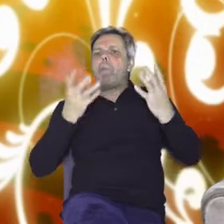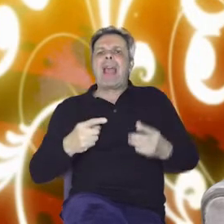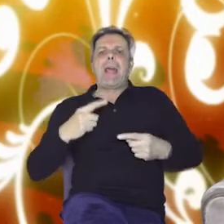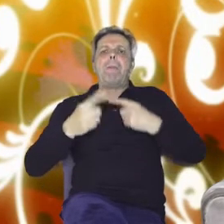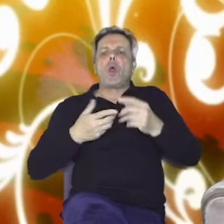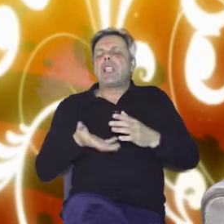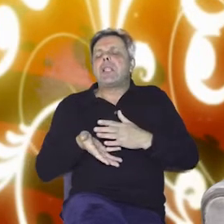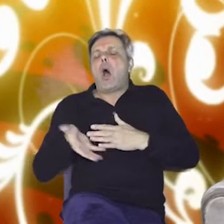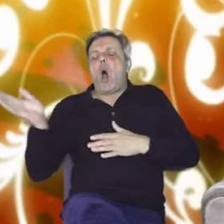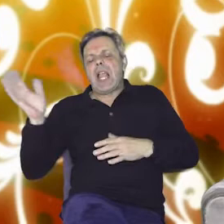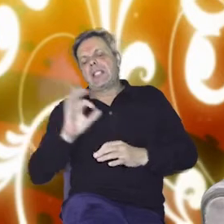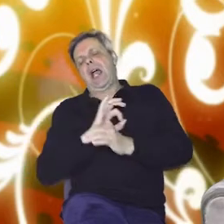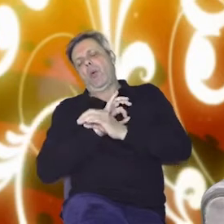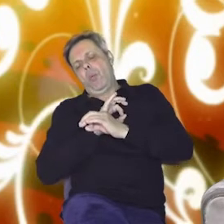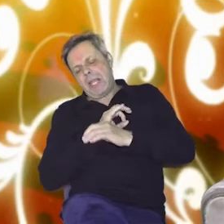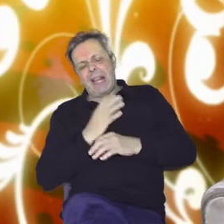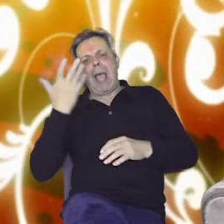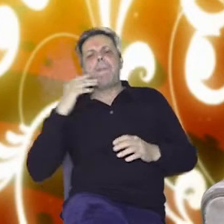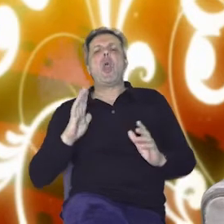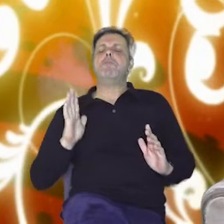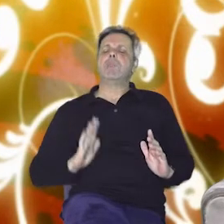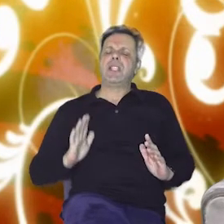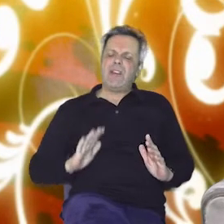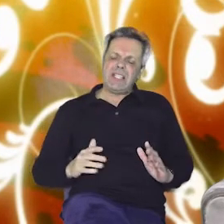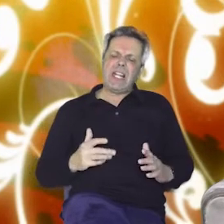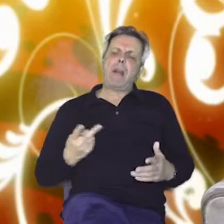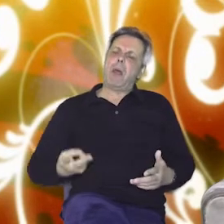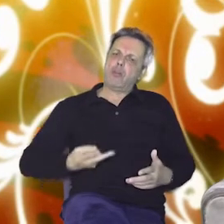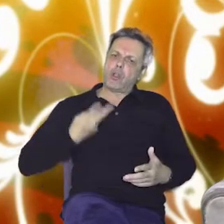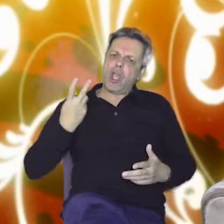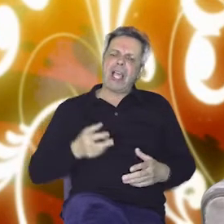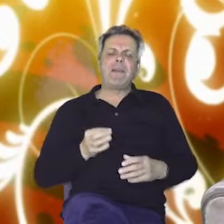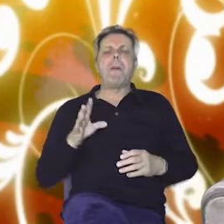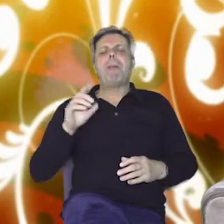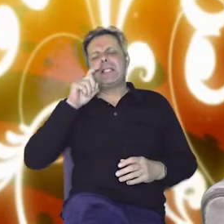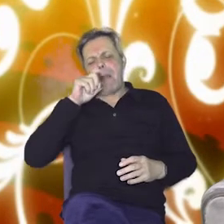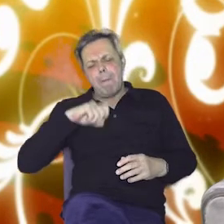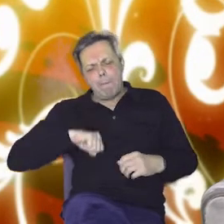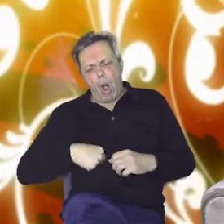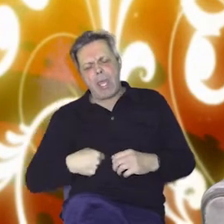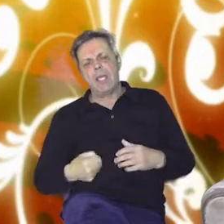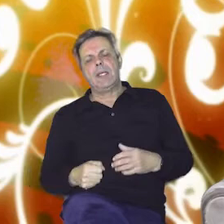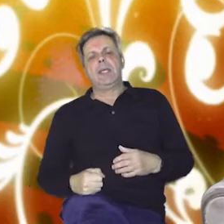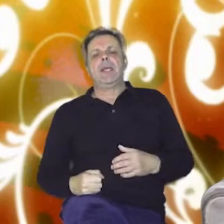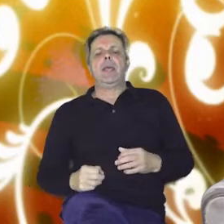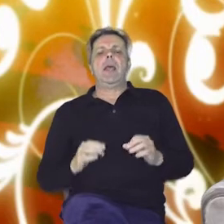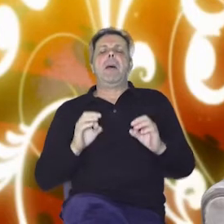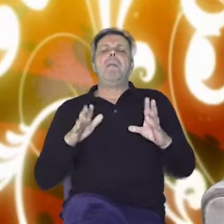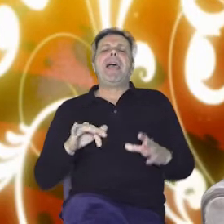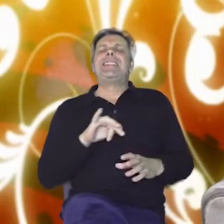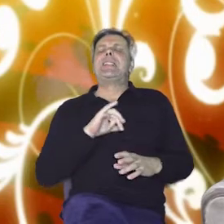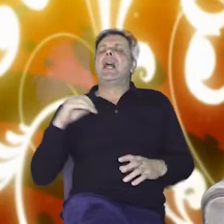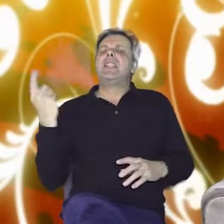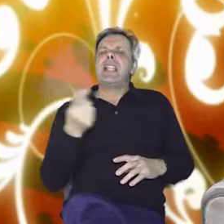odlaska bio civiliziran, dostojanstven, bez boli, bez samoće, i